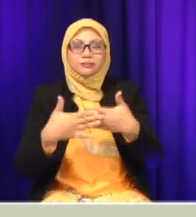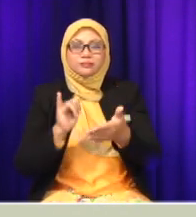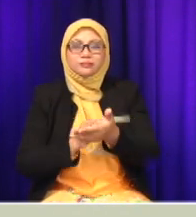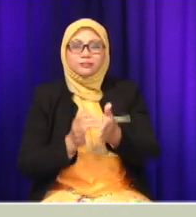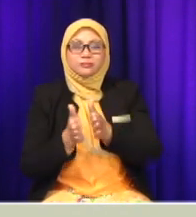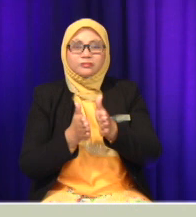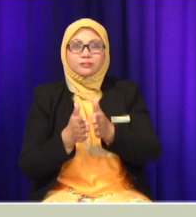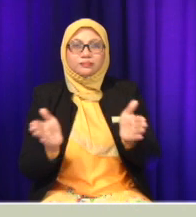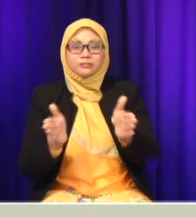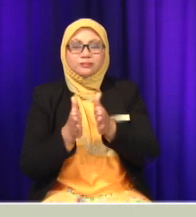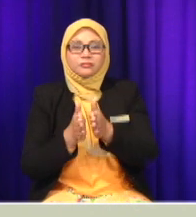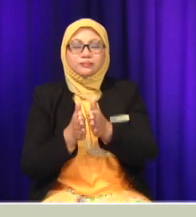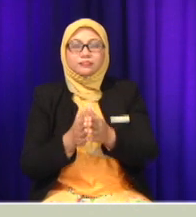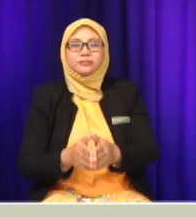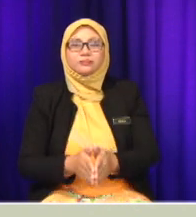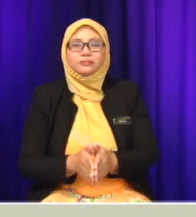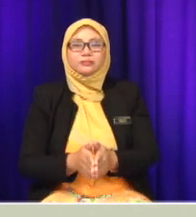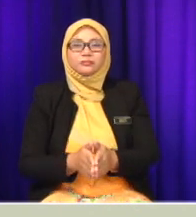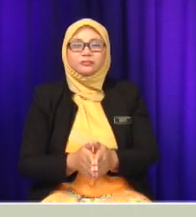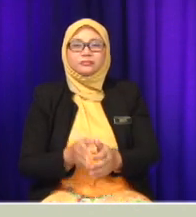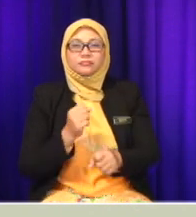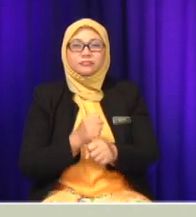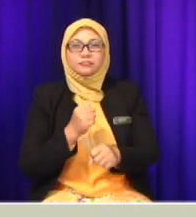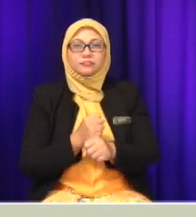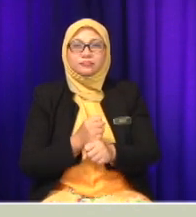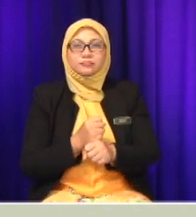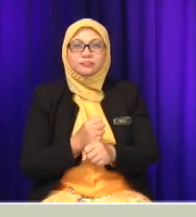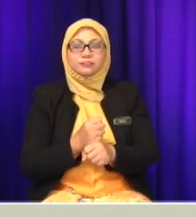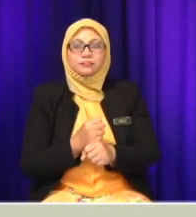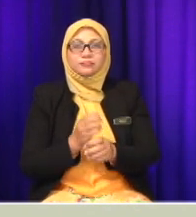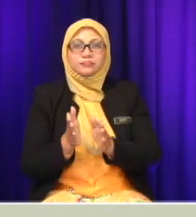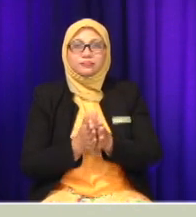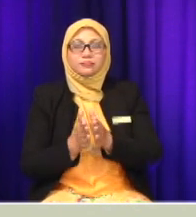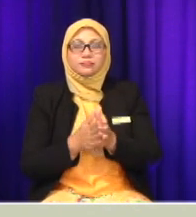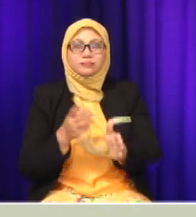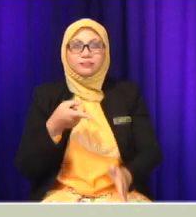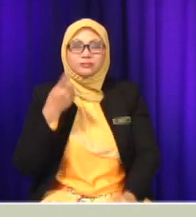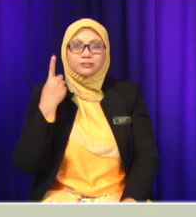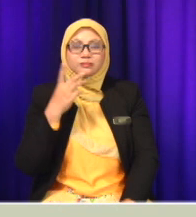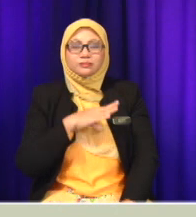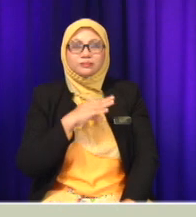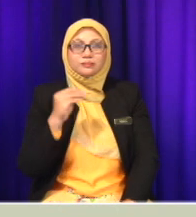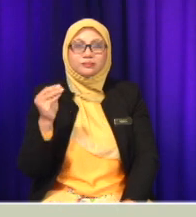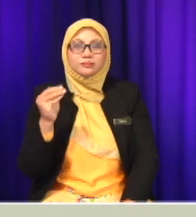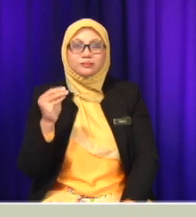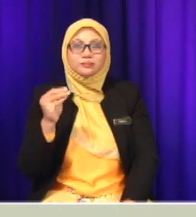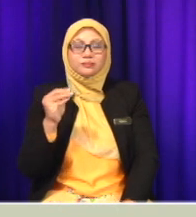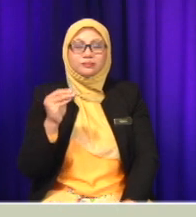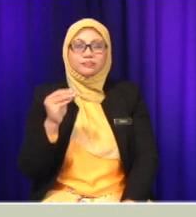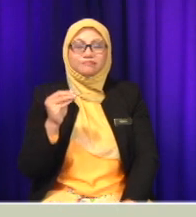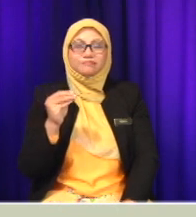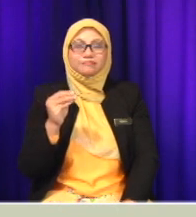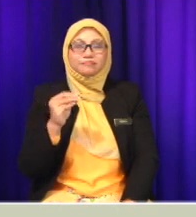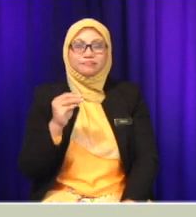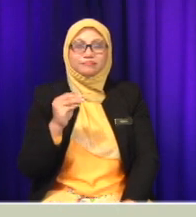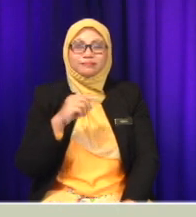Letakkan sebatian mempelas yang kasar kita lakukan kerja mempelas dahulu kemudian kita pusingkan muka injap sama ada mengikut